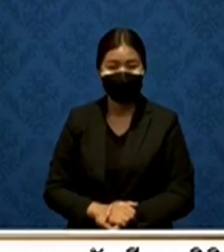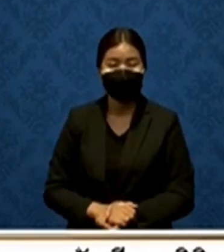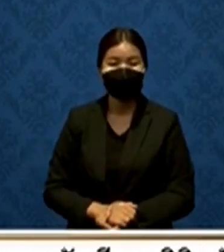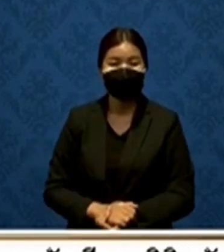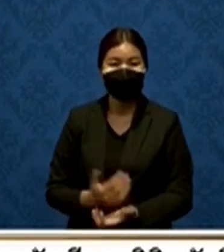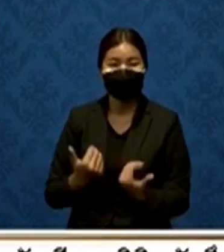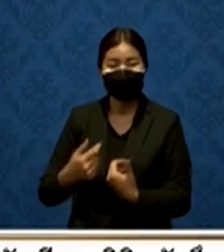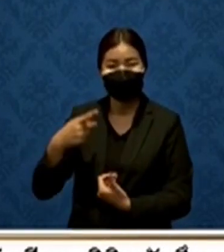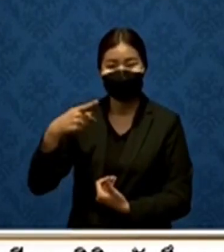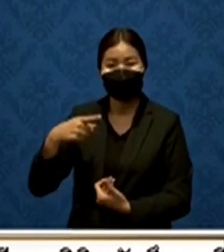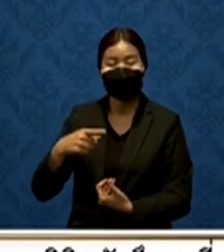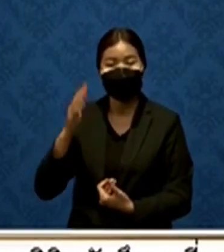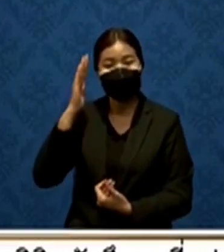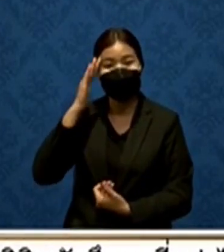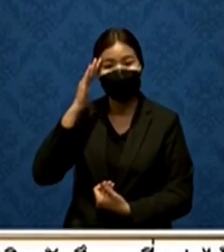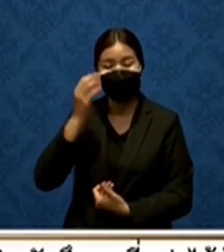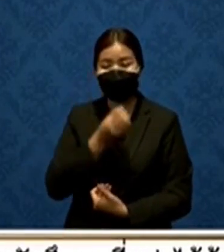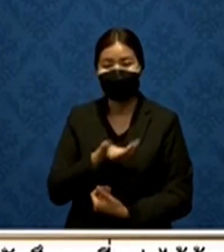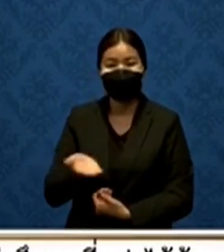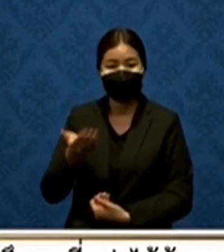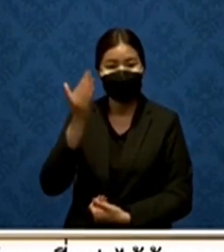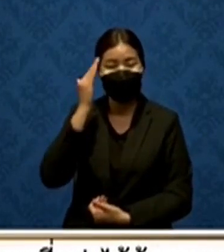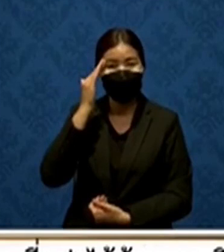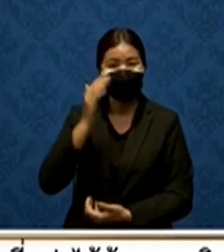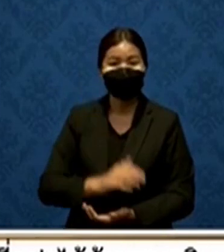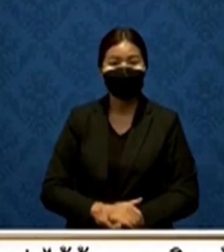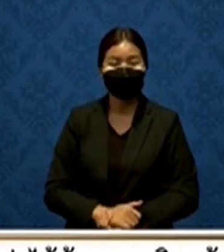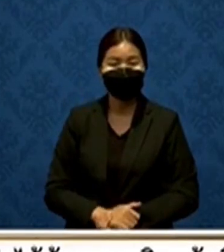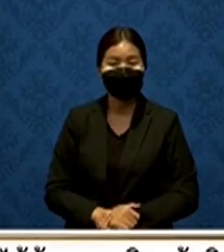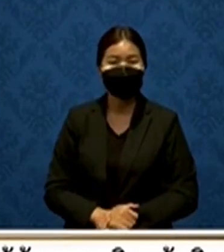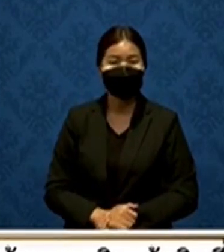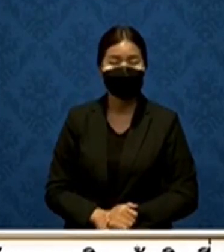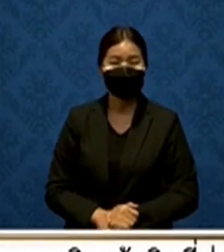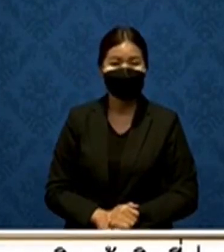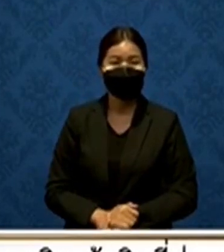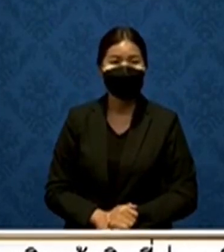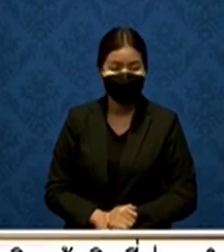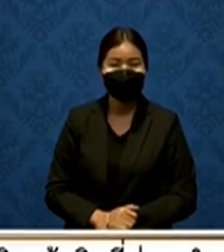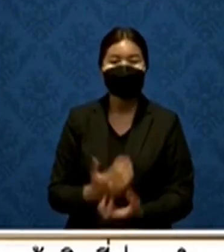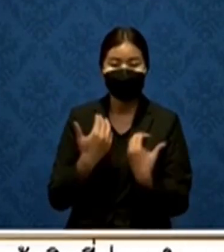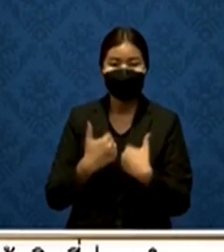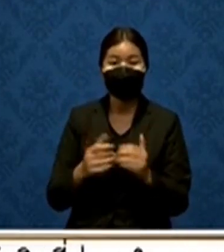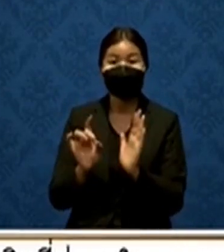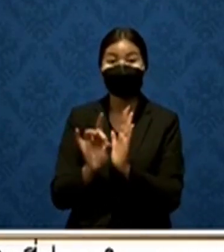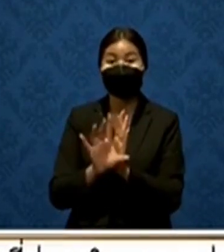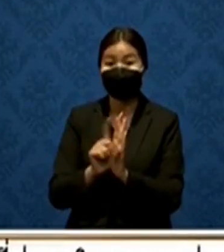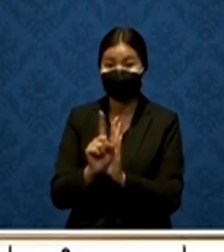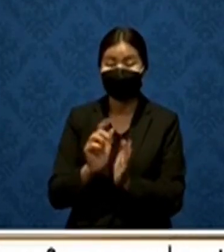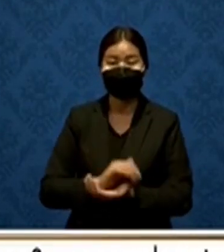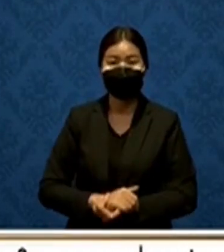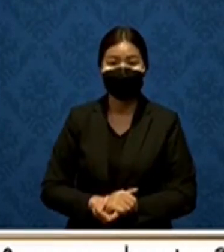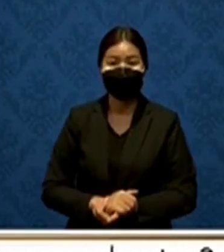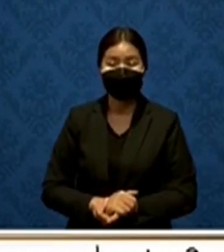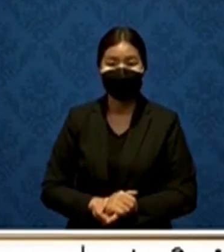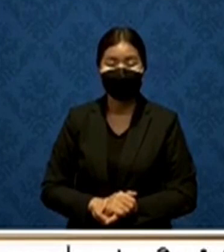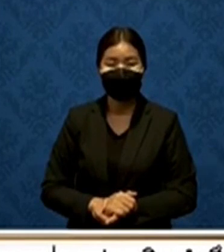จึงนำ